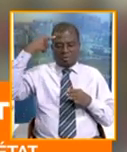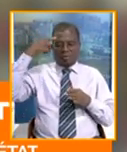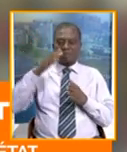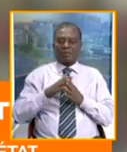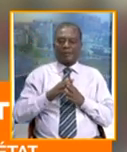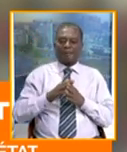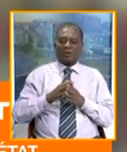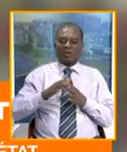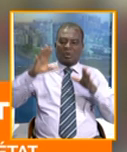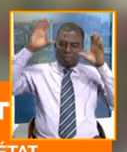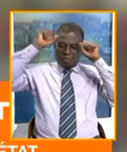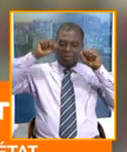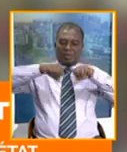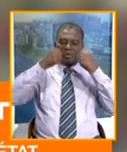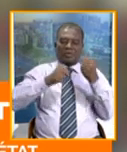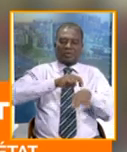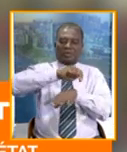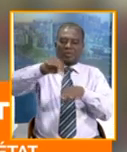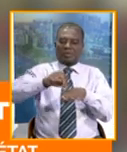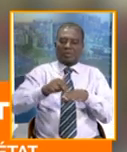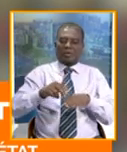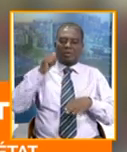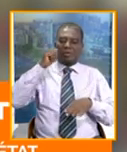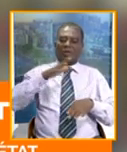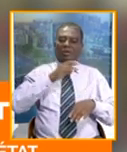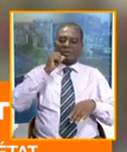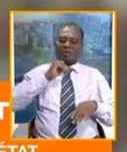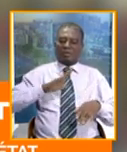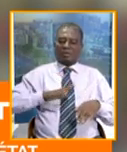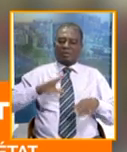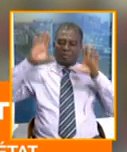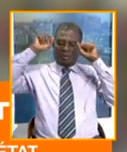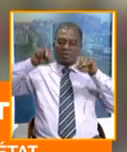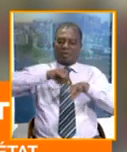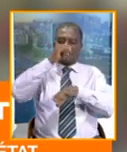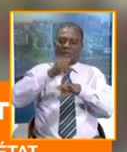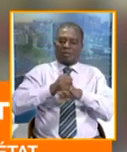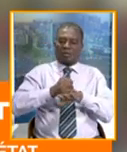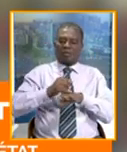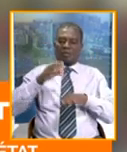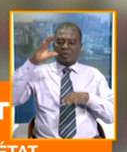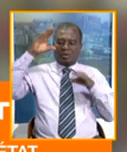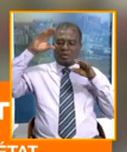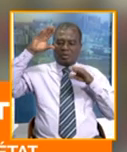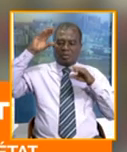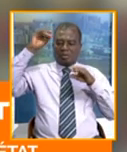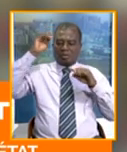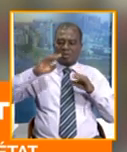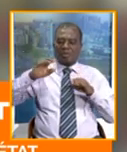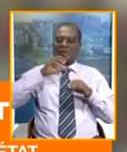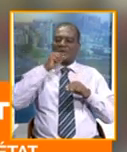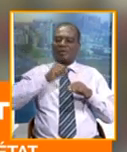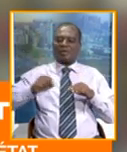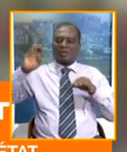intérim, Monsieur le président de l'Assemblée nationale, Mesdames et Messieurs les présidents des institutions, Messieurs les anciens premiers ministres et anciens